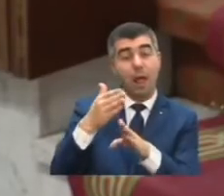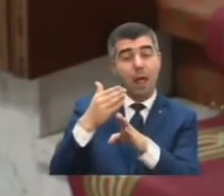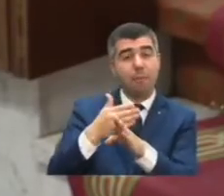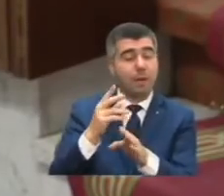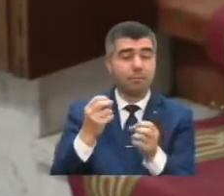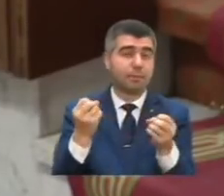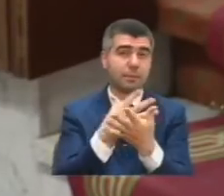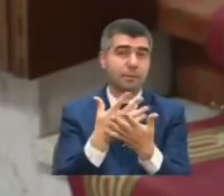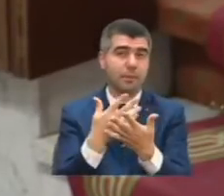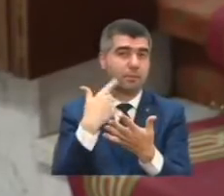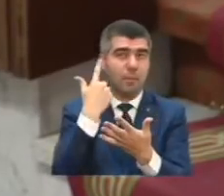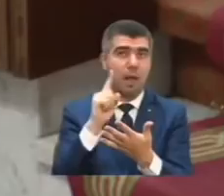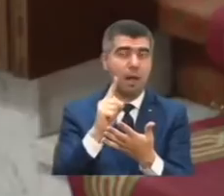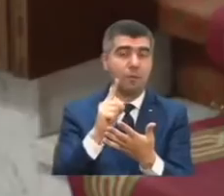تدفع